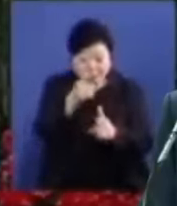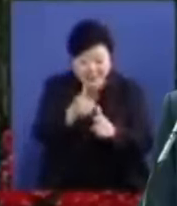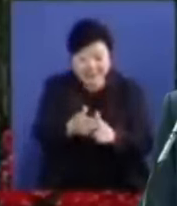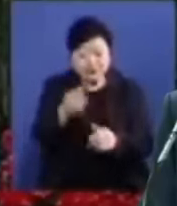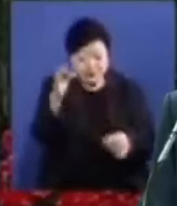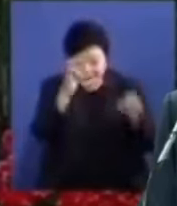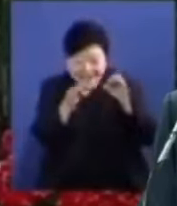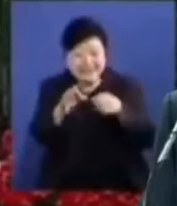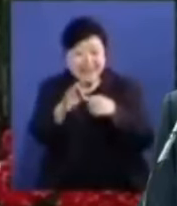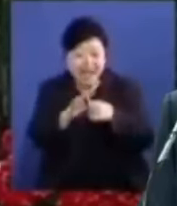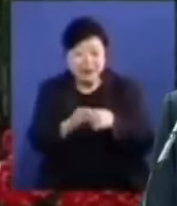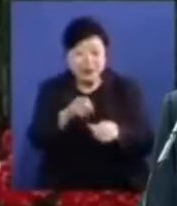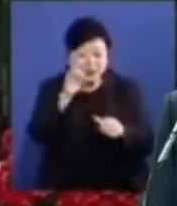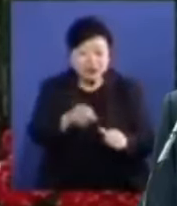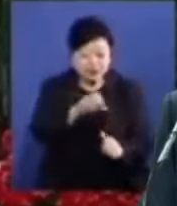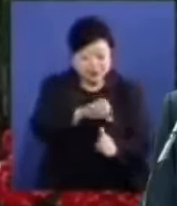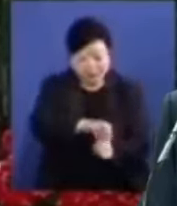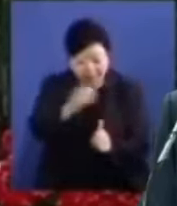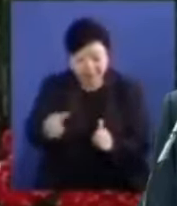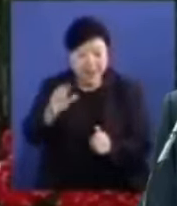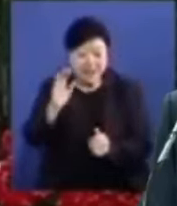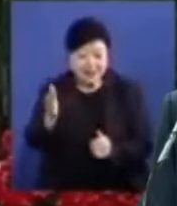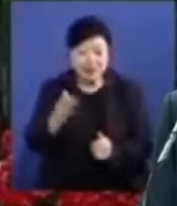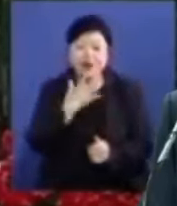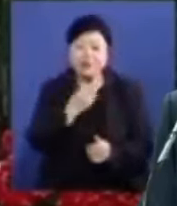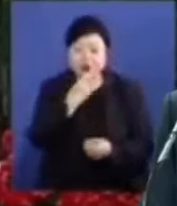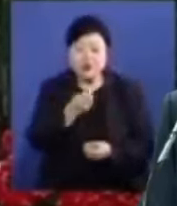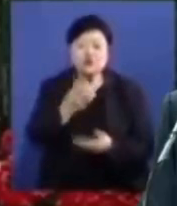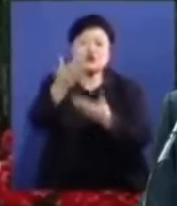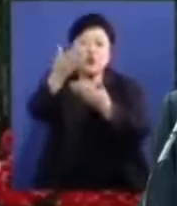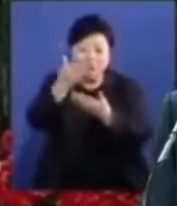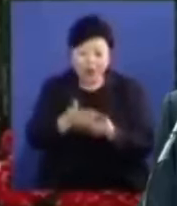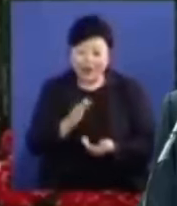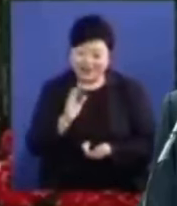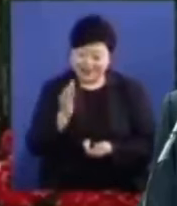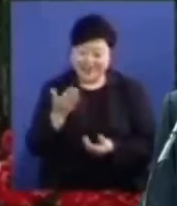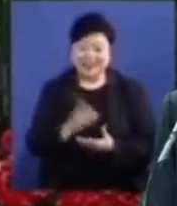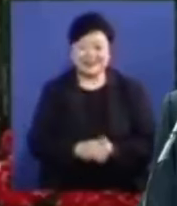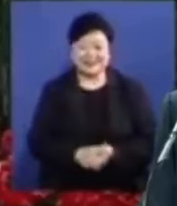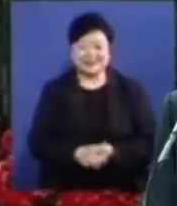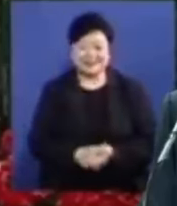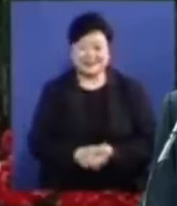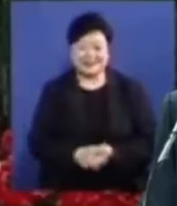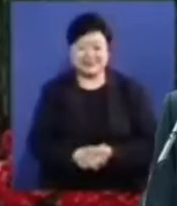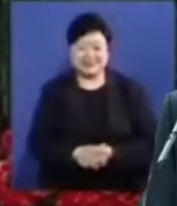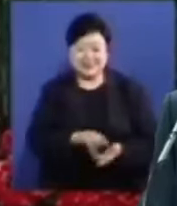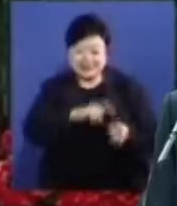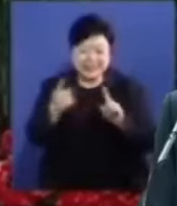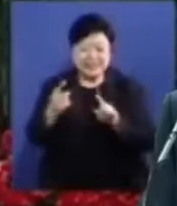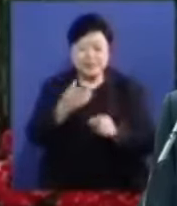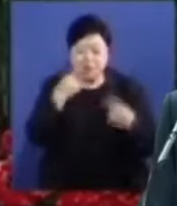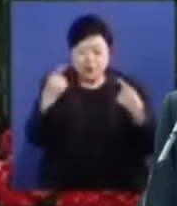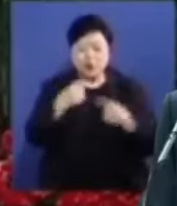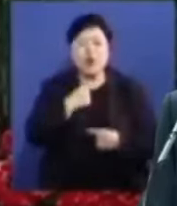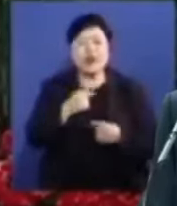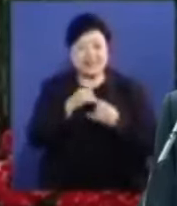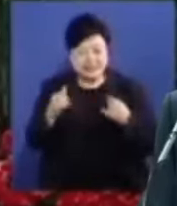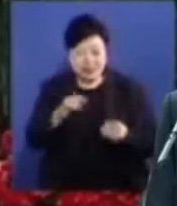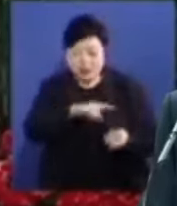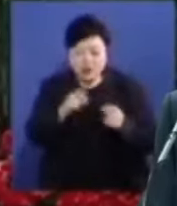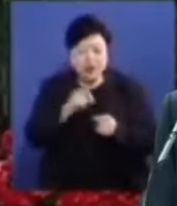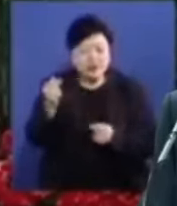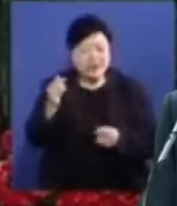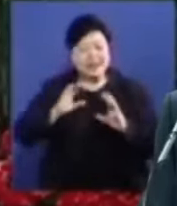예수님을 찾아가면 저주에서 해방되고 아브라함의 복을 얻게 되는 것이고, 재림의 복음을 원하는 사람은 부활